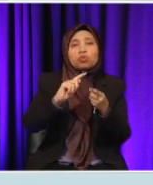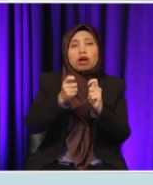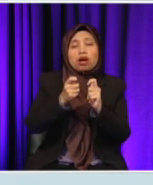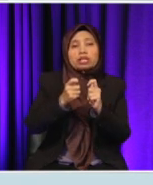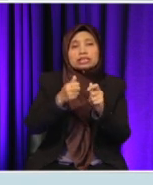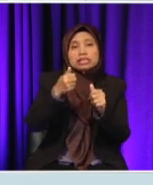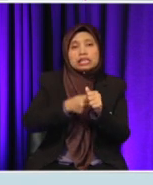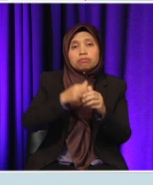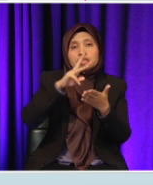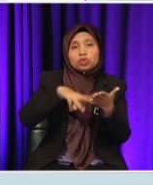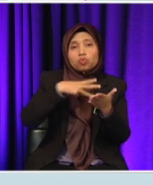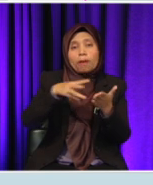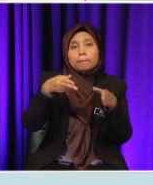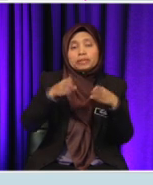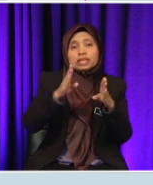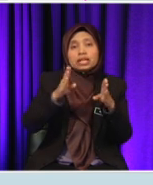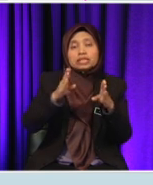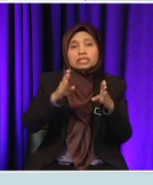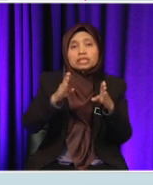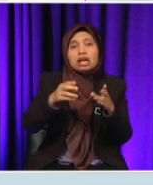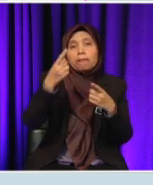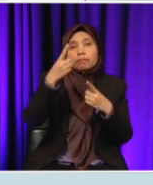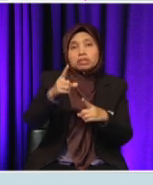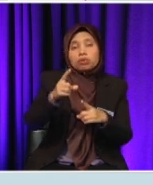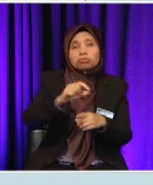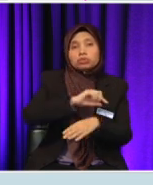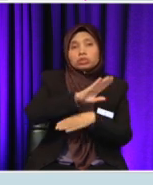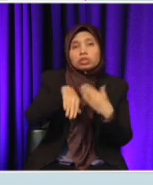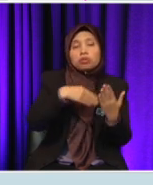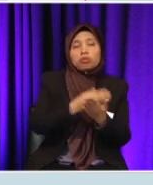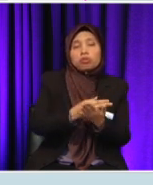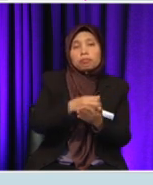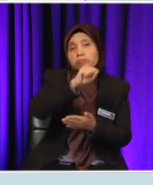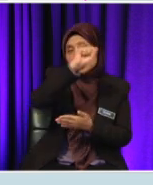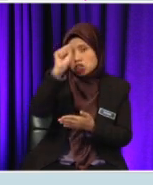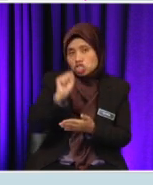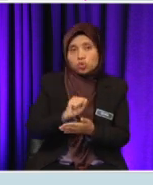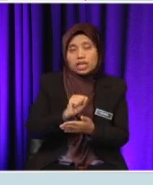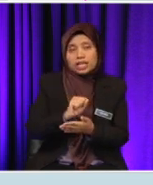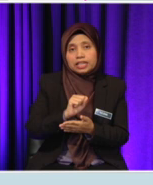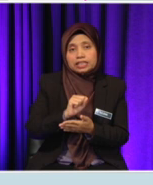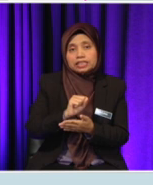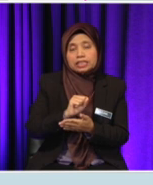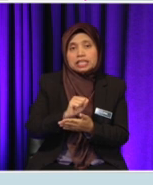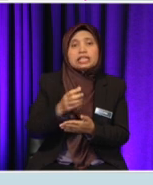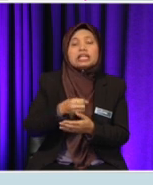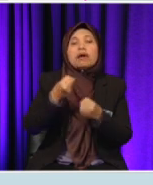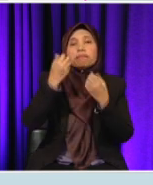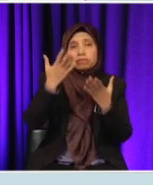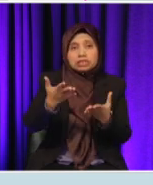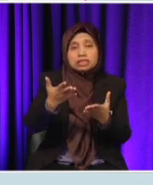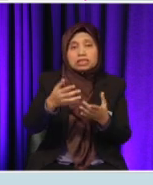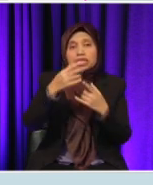menjawab Segala persoalan oleh wartawan dan mempegol tersebut menyatakan